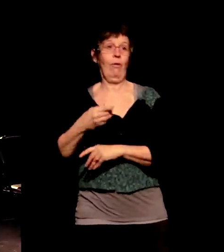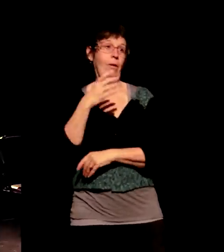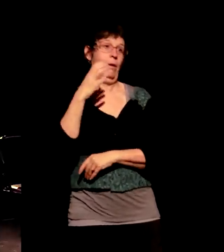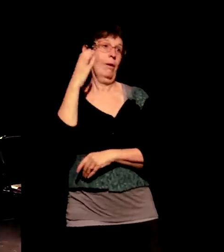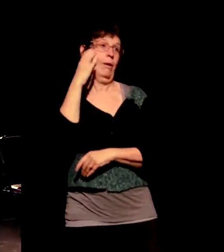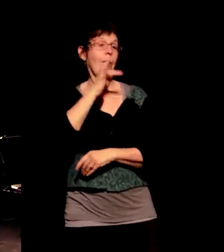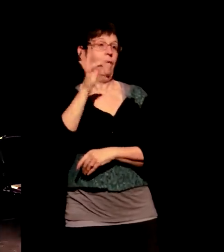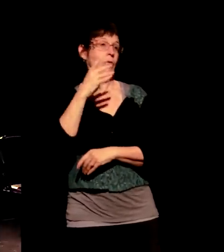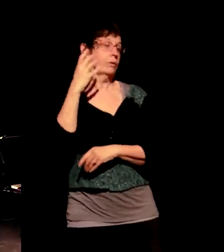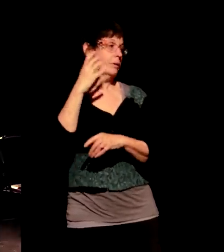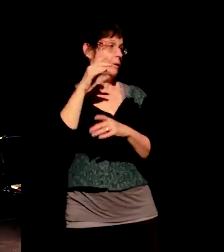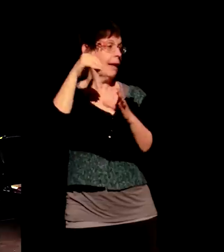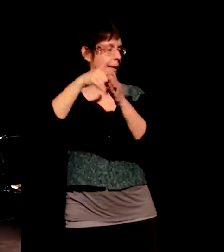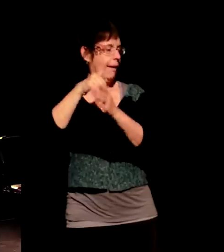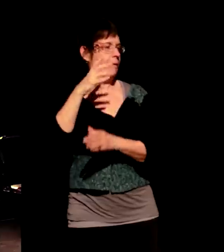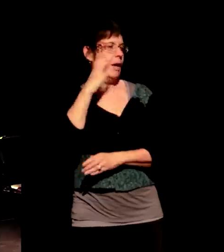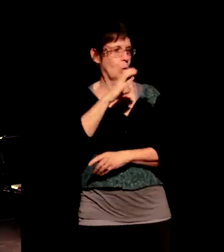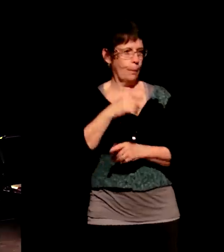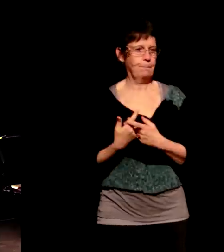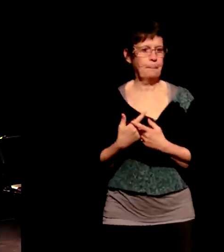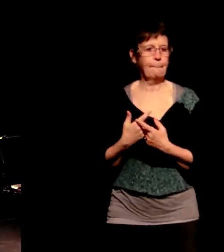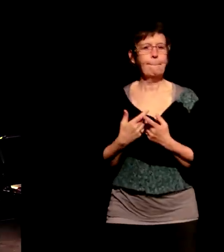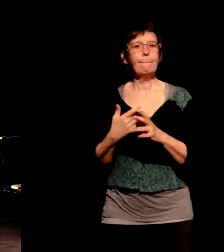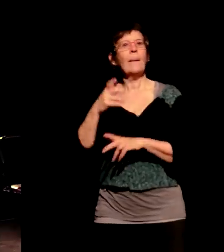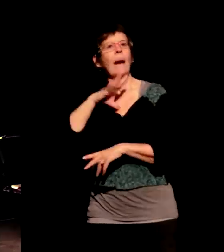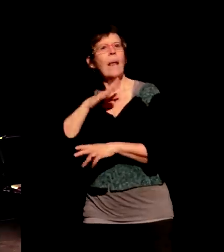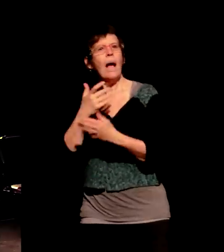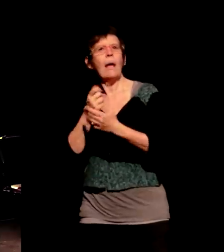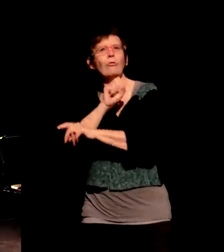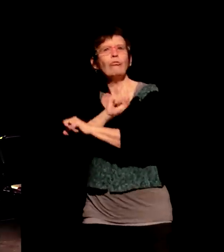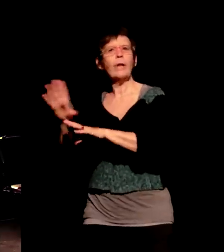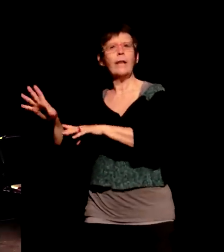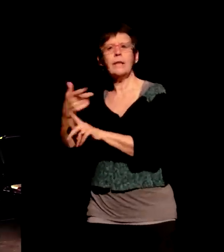de virer Guillon, Porte, des gens comme ça qui ont des discours anti-Sarkozy.